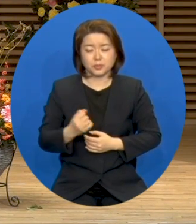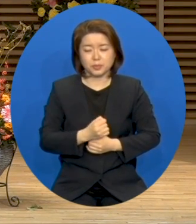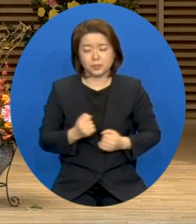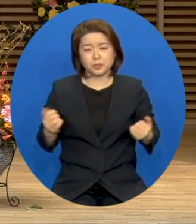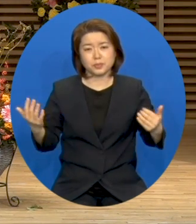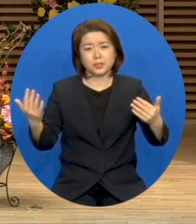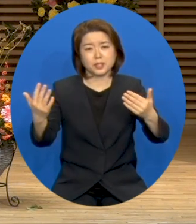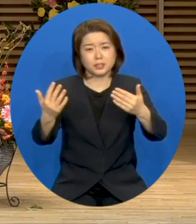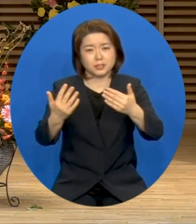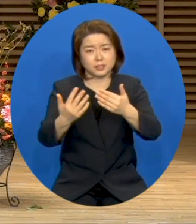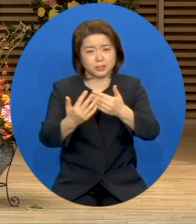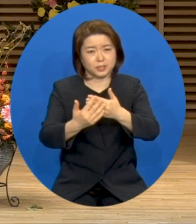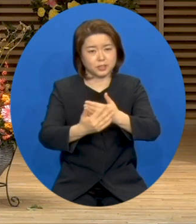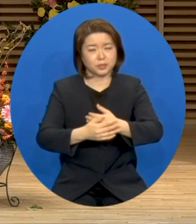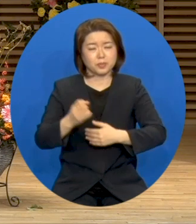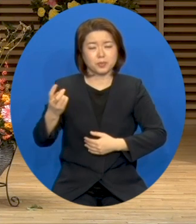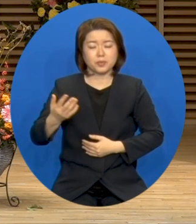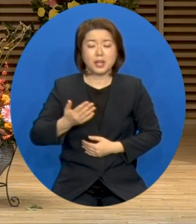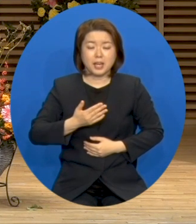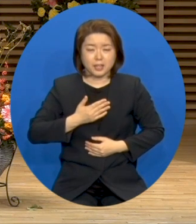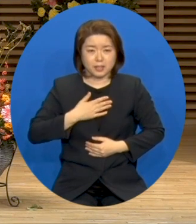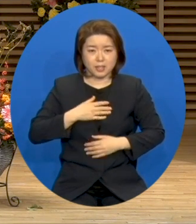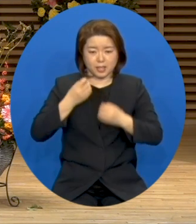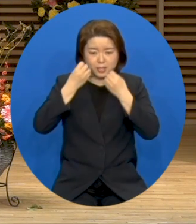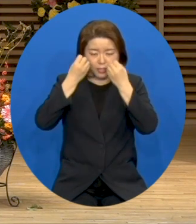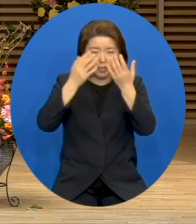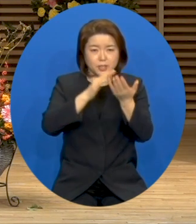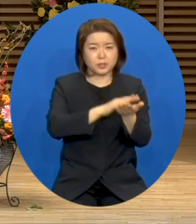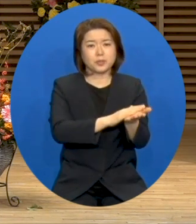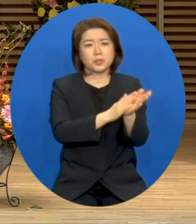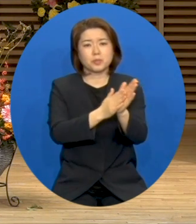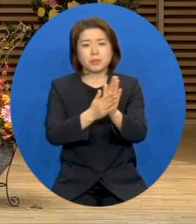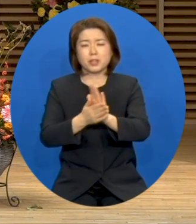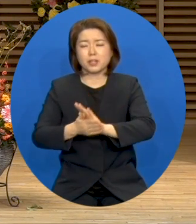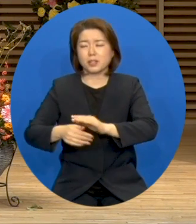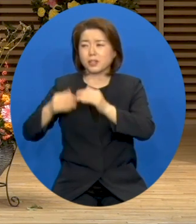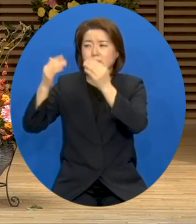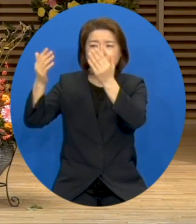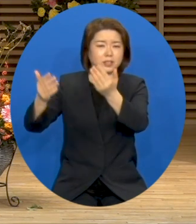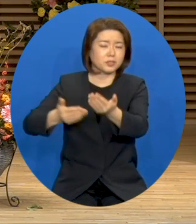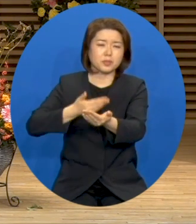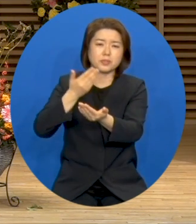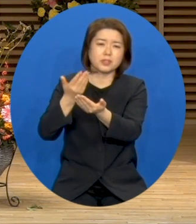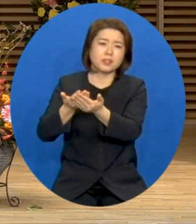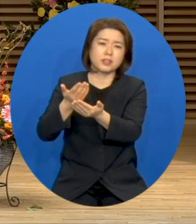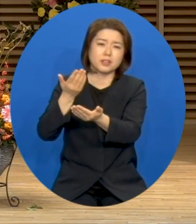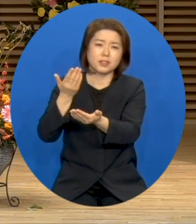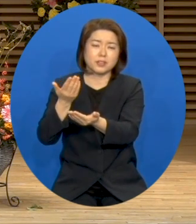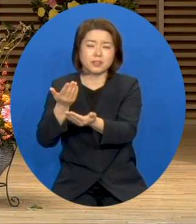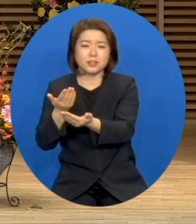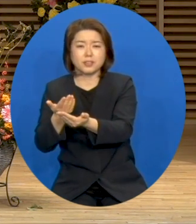사랑으로 안으시고 날 새롭게 하소서.